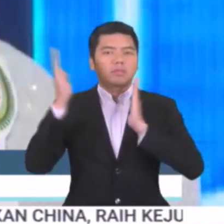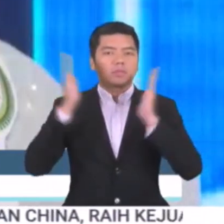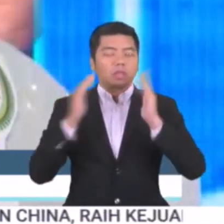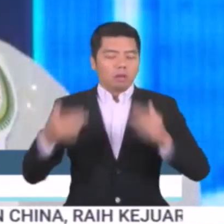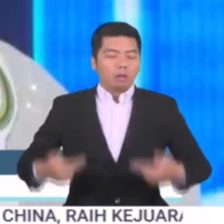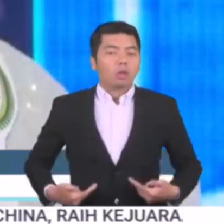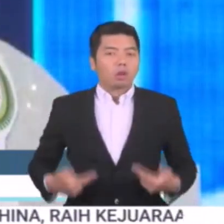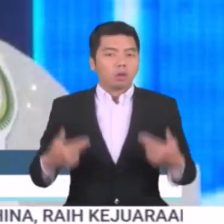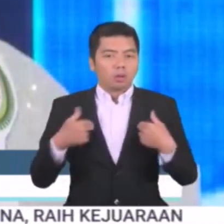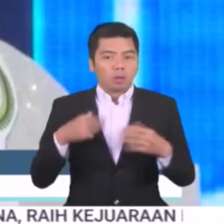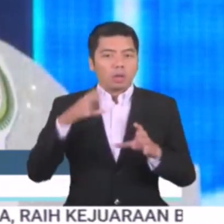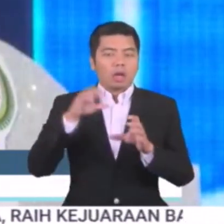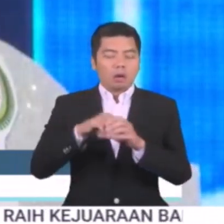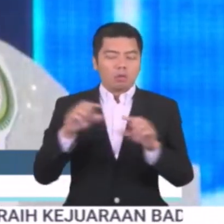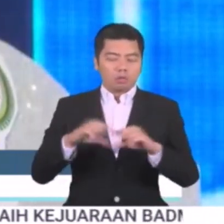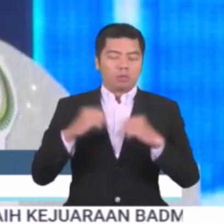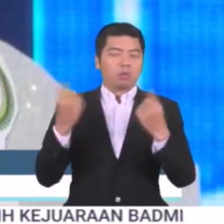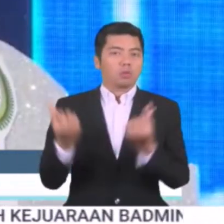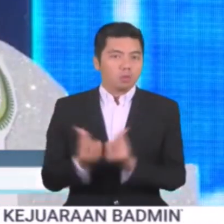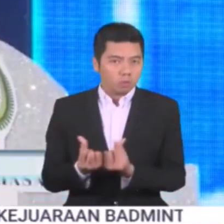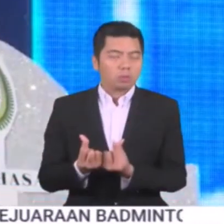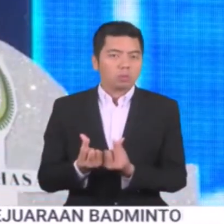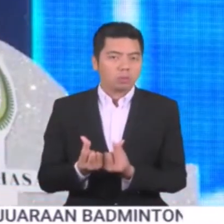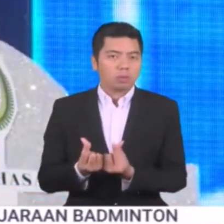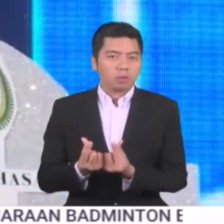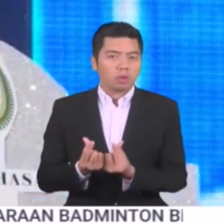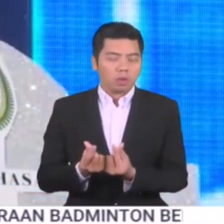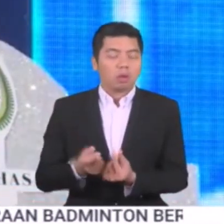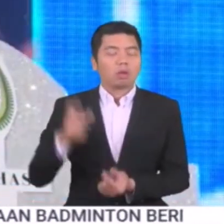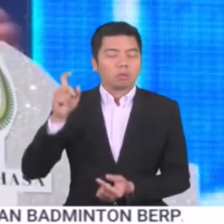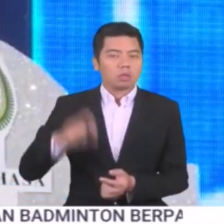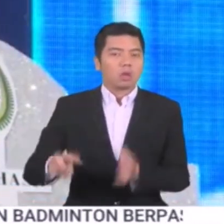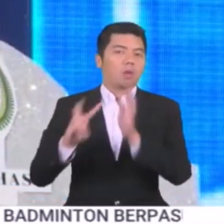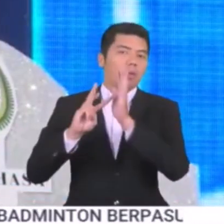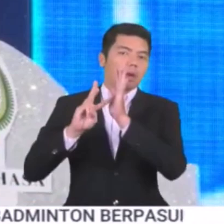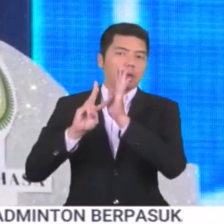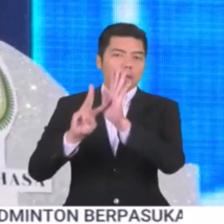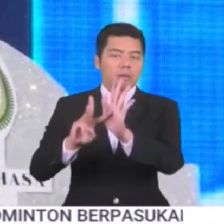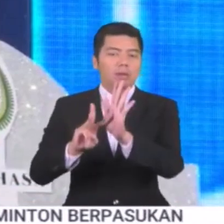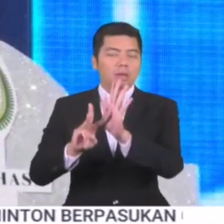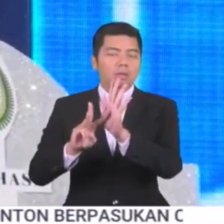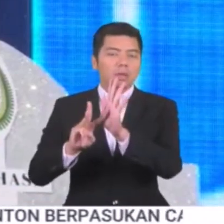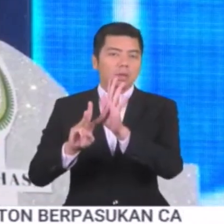di kalangan kelompok elit kecil, tapi mereka mesti mewakili